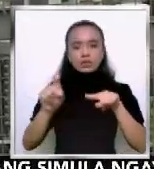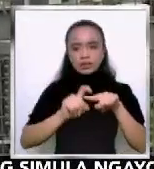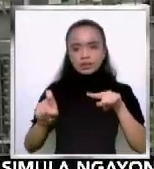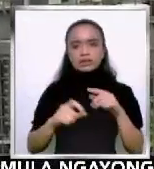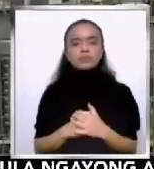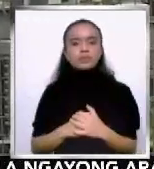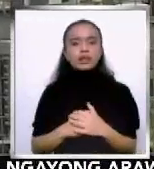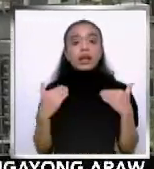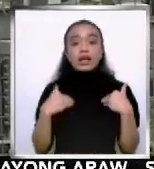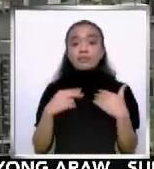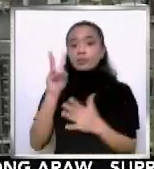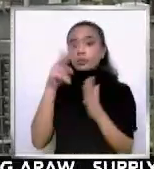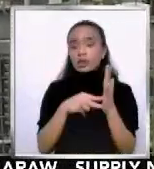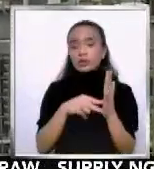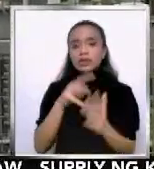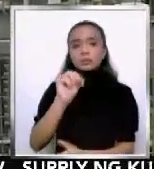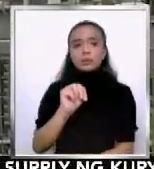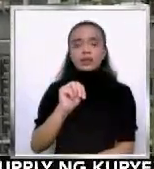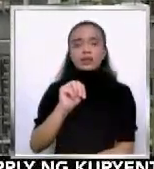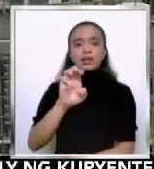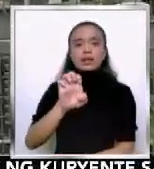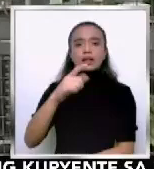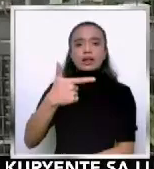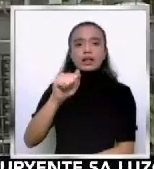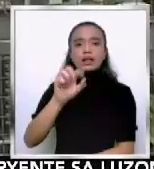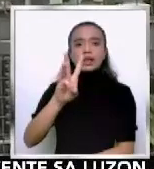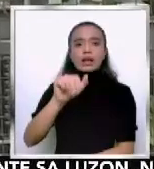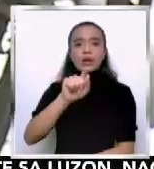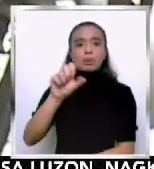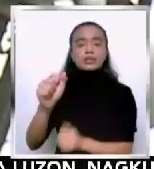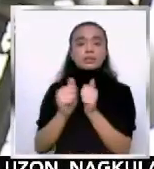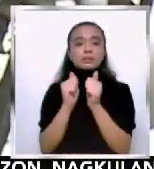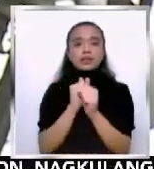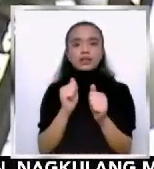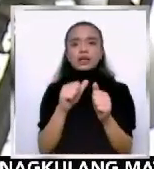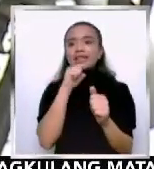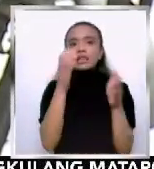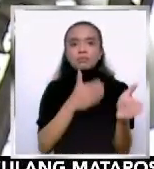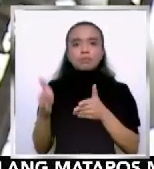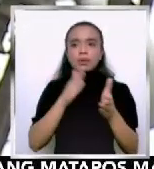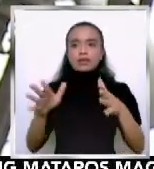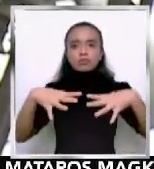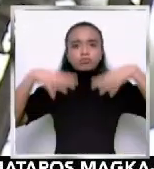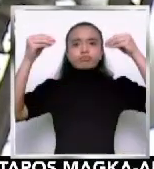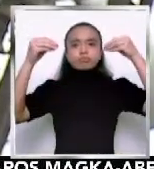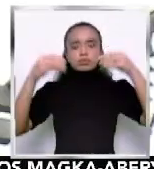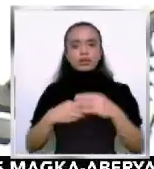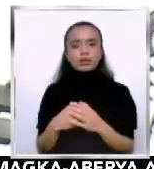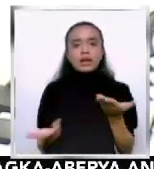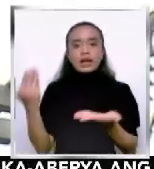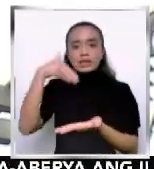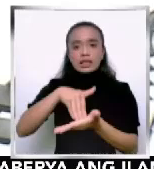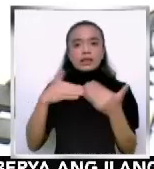2,000 megawatts plus na naka-forced outage o yun yung wala sa plano. In addition to that, we had another 200 plus